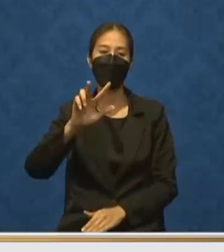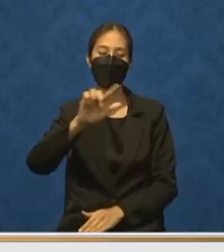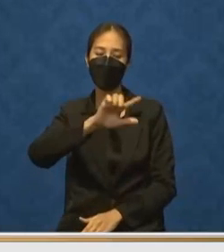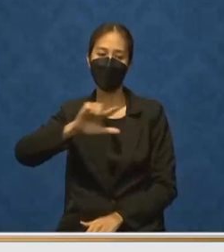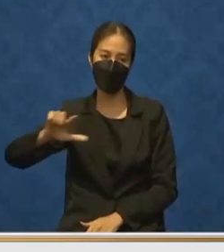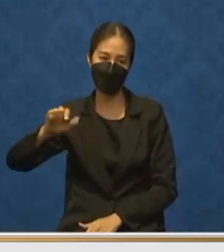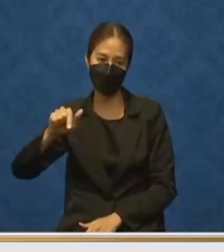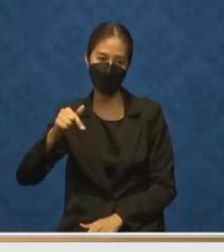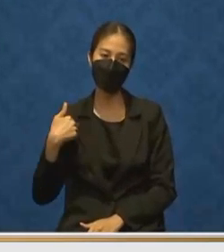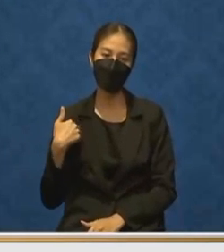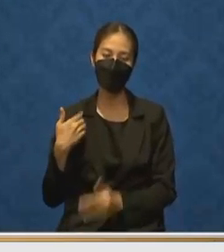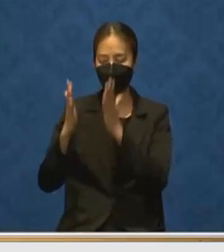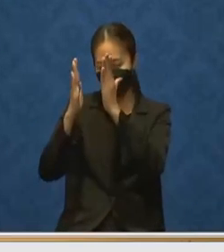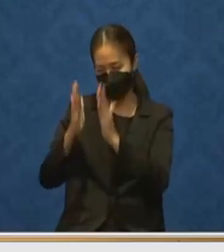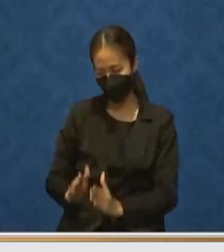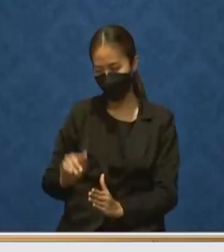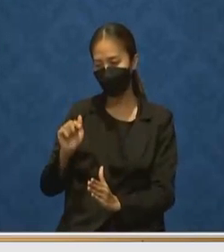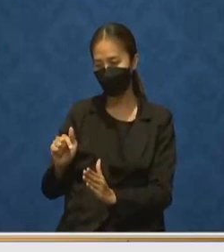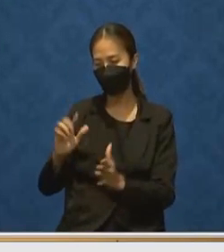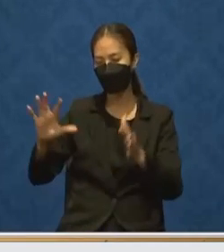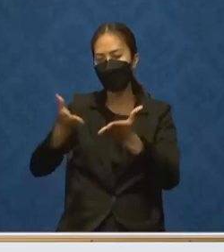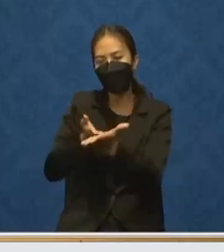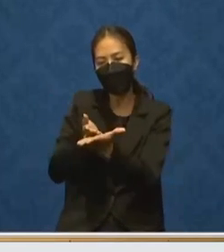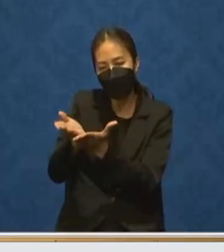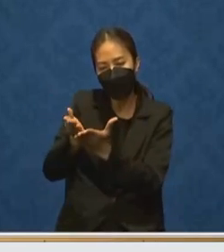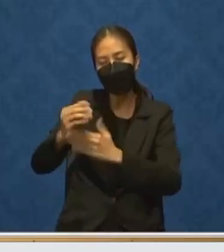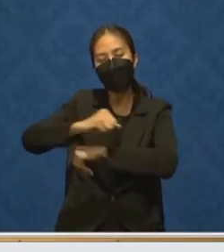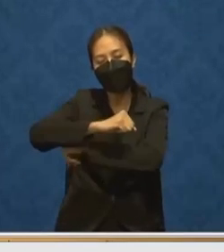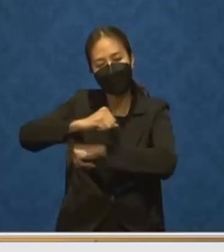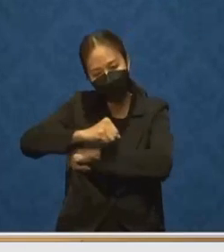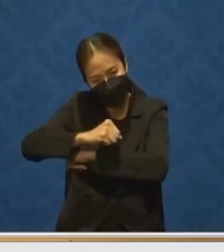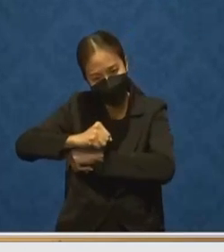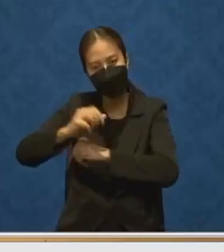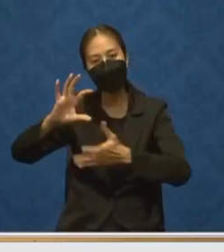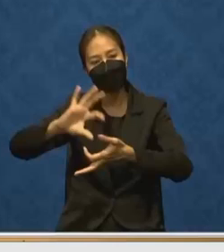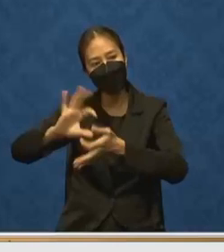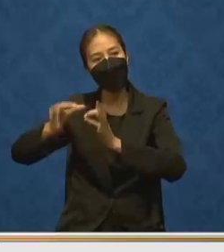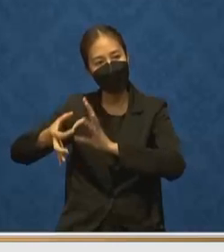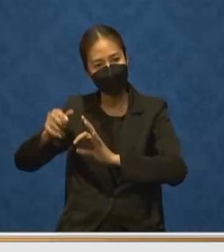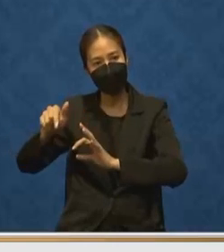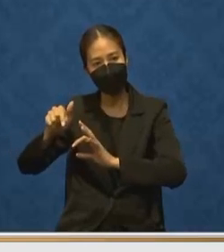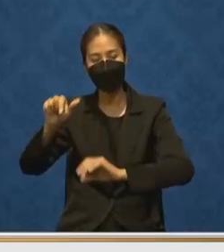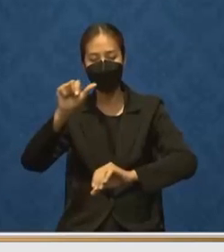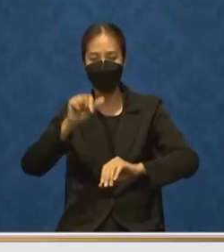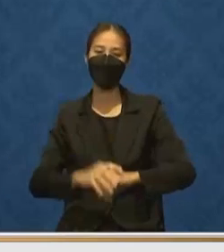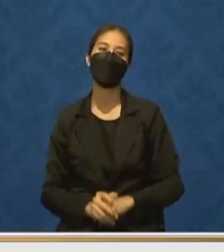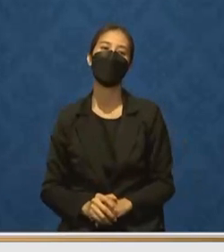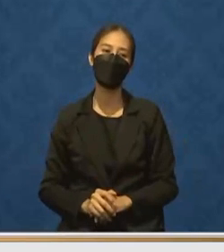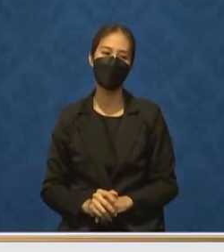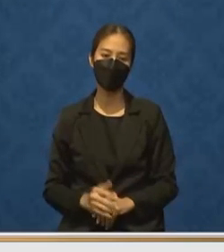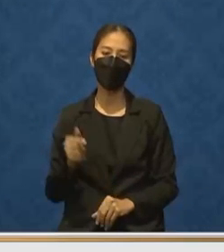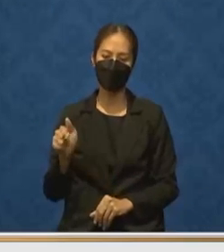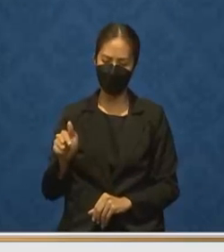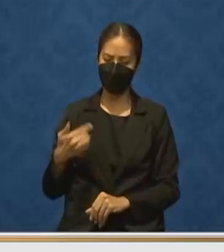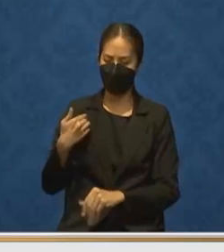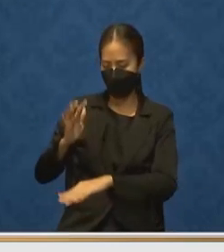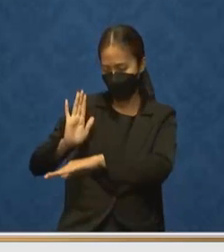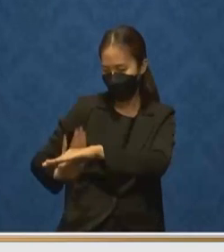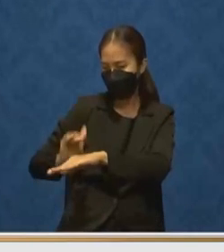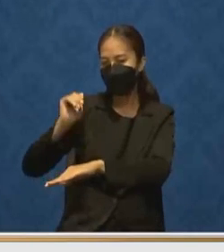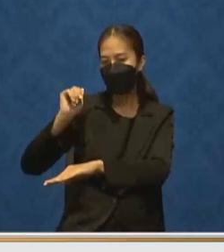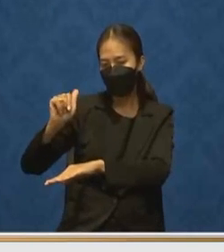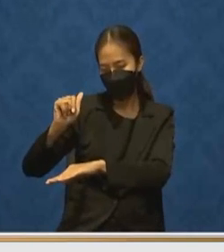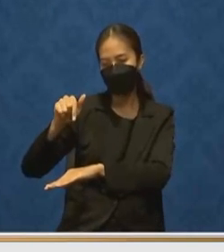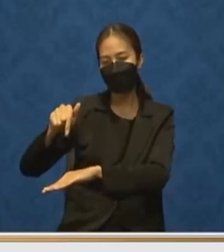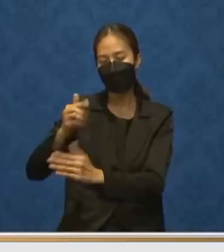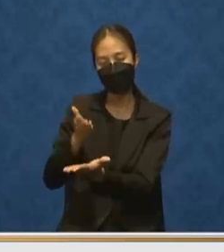พัฒนาบุคลากรด้านพลศึกษากีฬานันทนาการวิทยาศาสตร์การกีฬาให้มีความสามารถและทักษะความเป็น